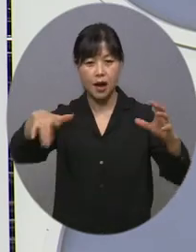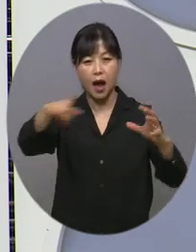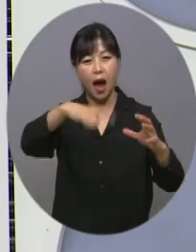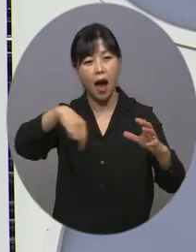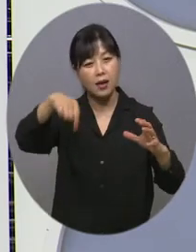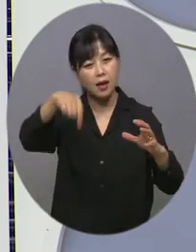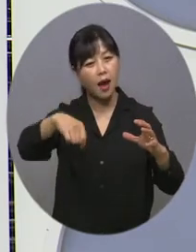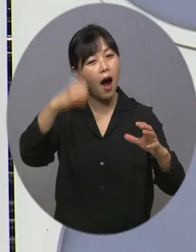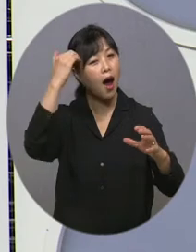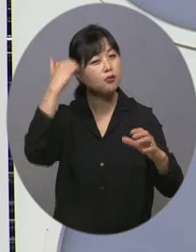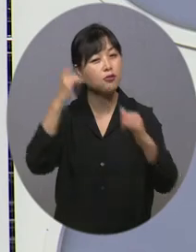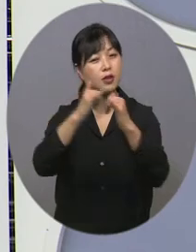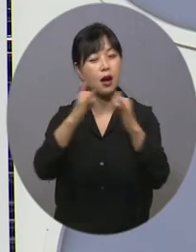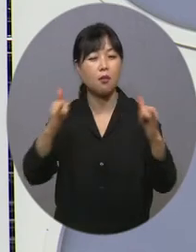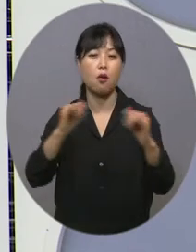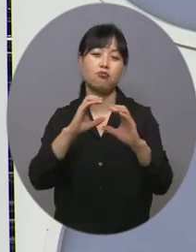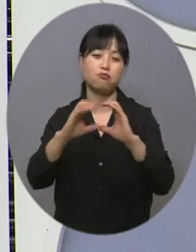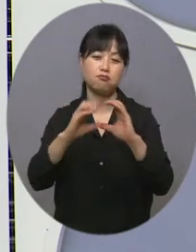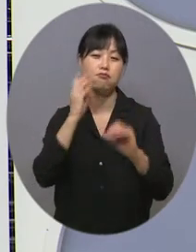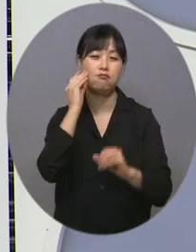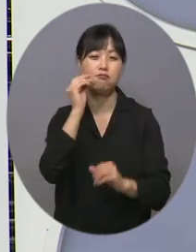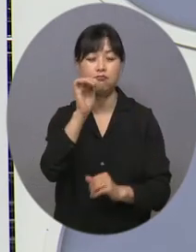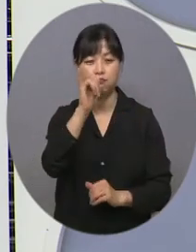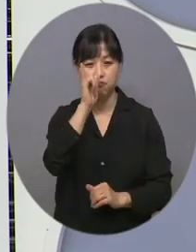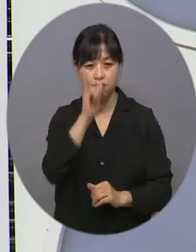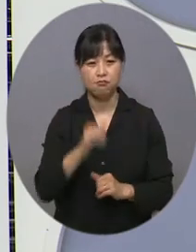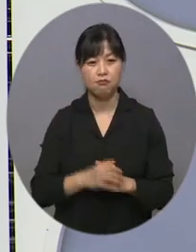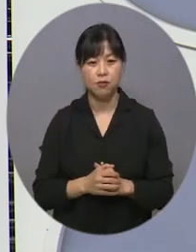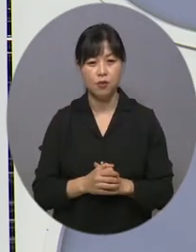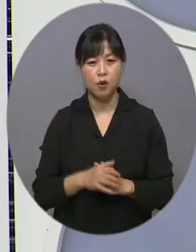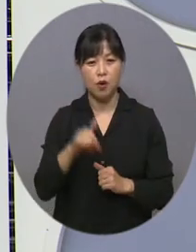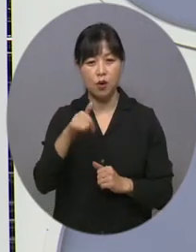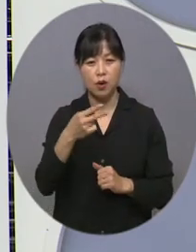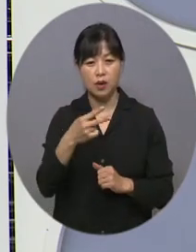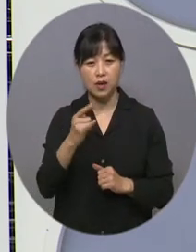수가 있죠. 그래서 교민들이 워낙 대사관을 좋아하고 또 저를